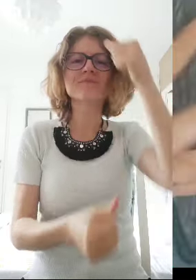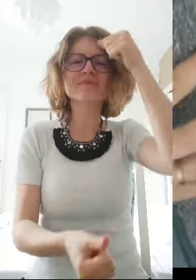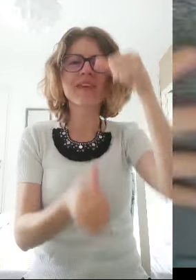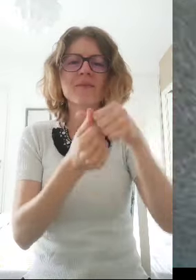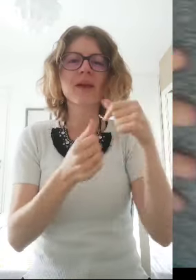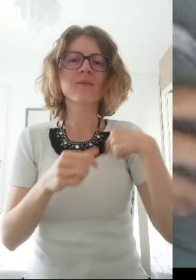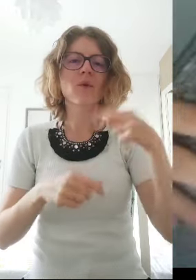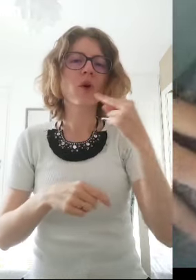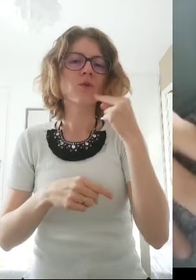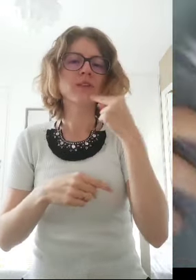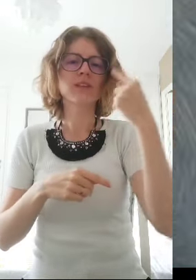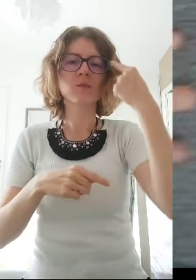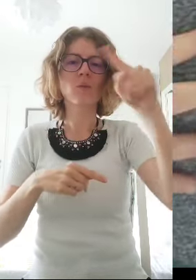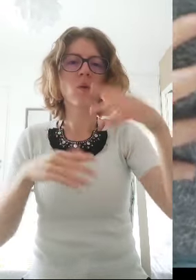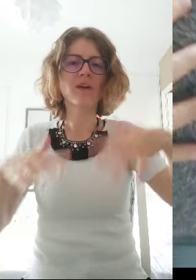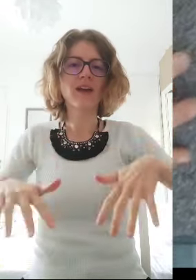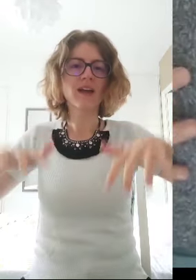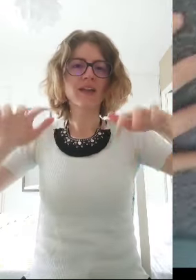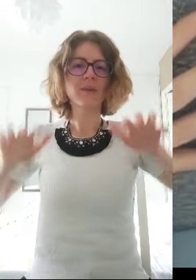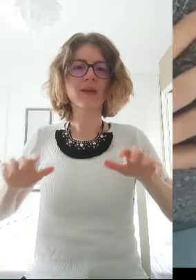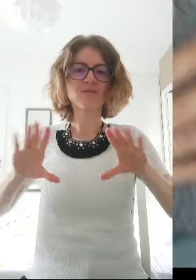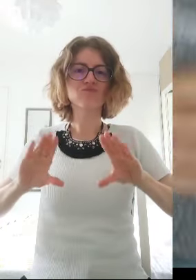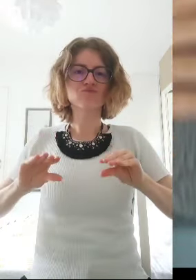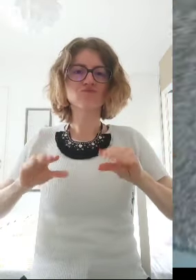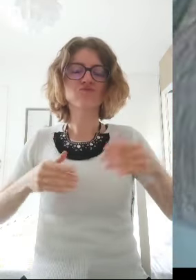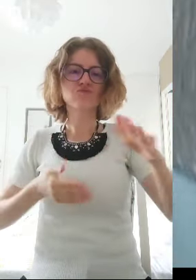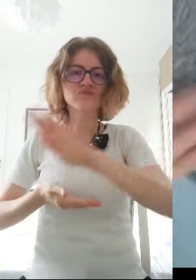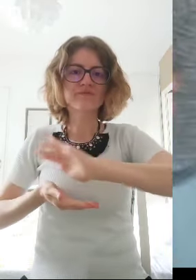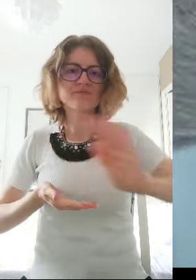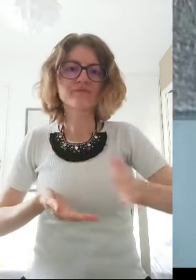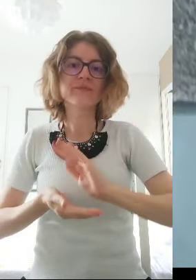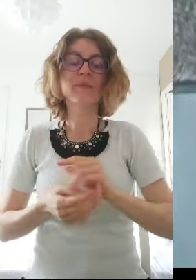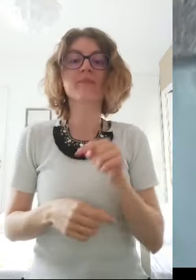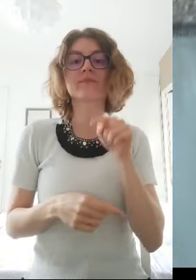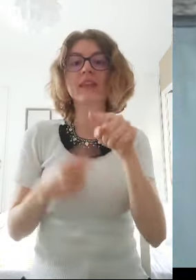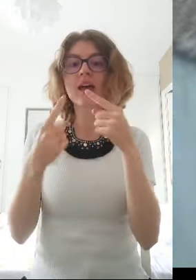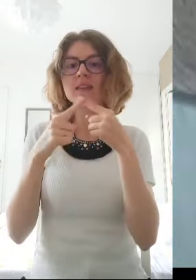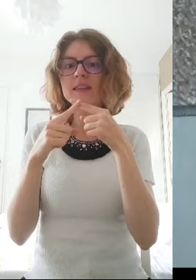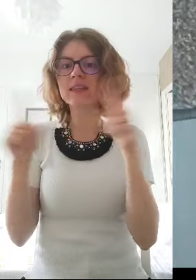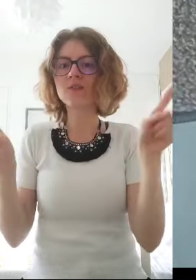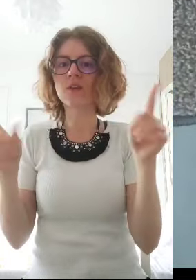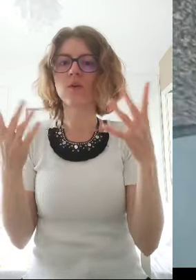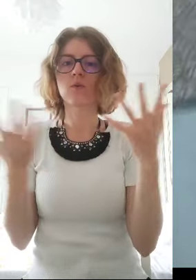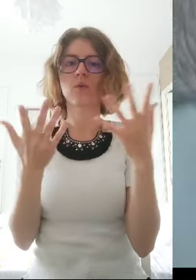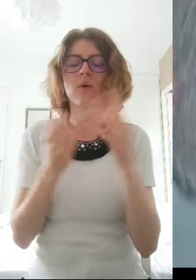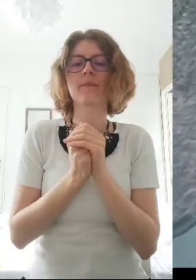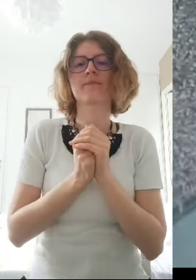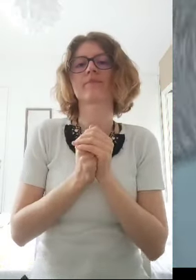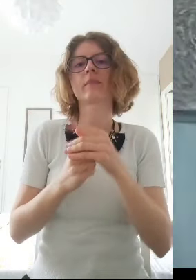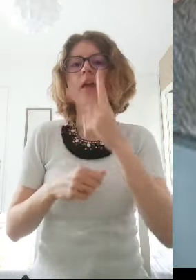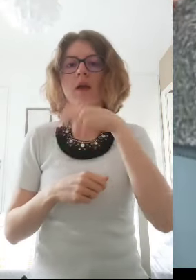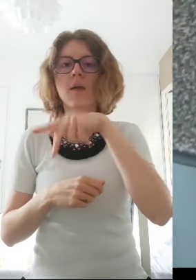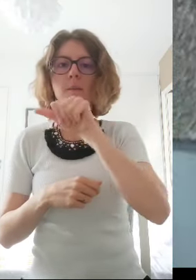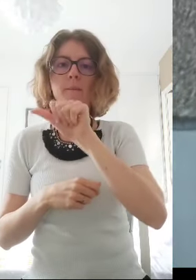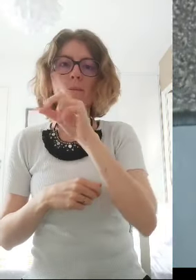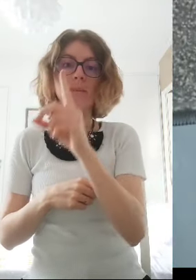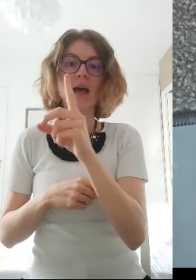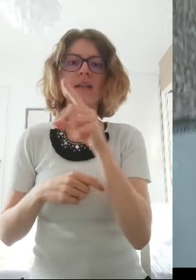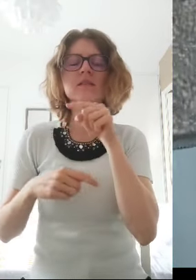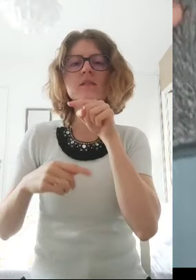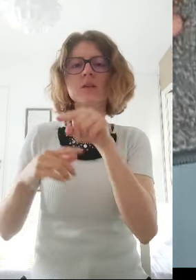si vous vous rappelez, le gant blanc que j'ai utilisé pour mon canapé. Et là, en fait, la différence entre le pad et le